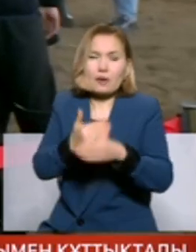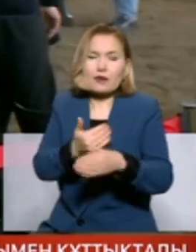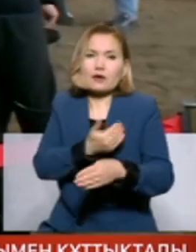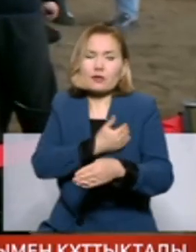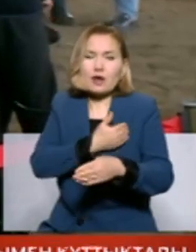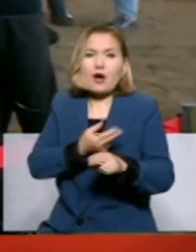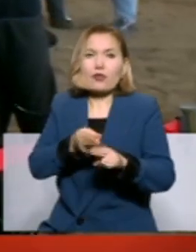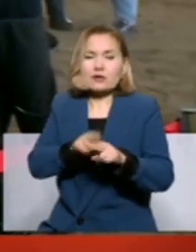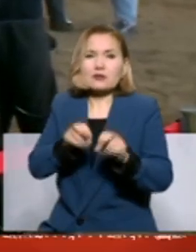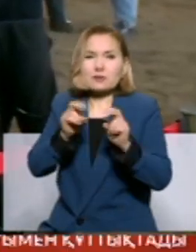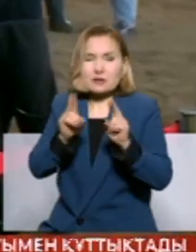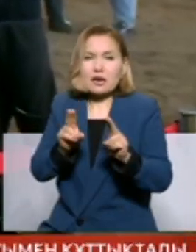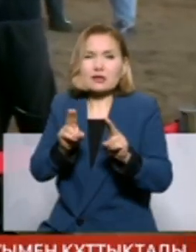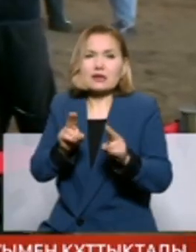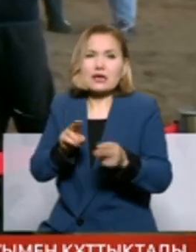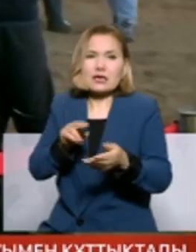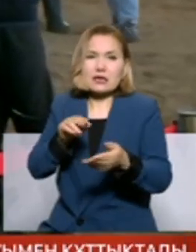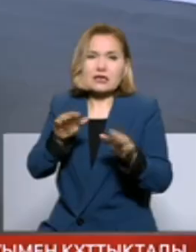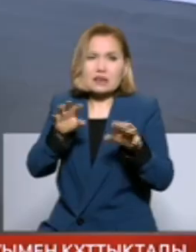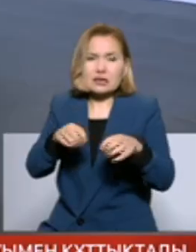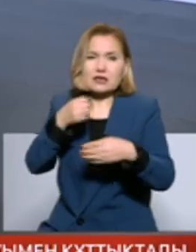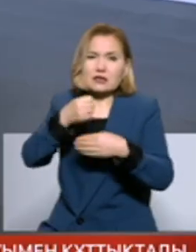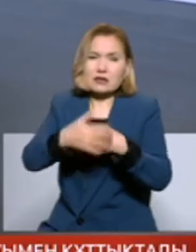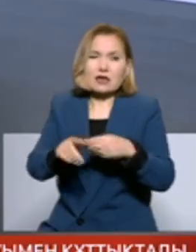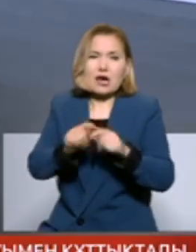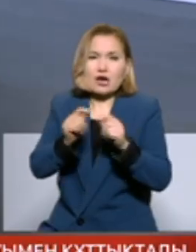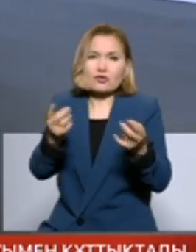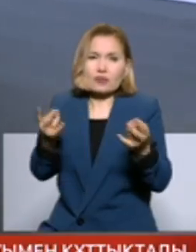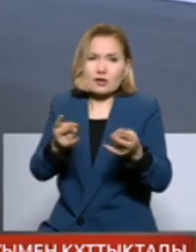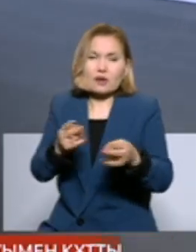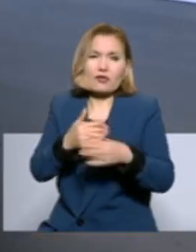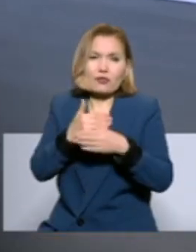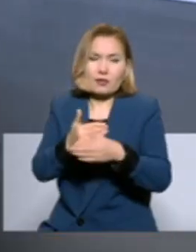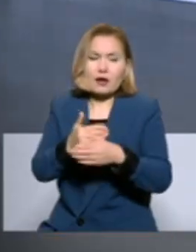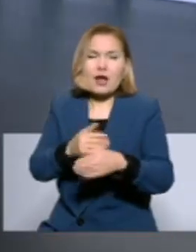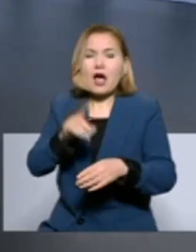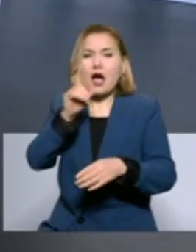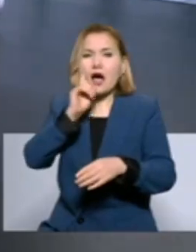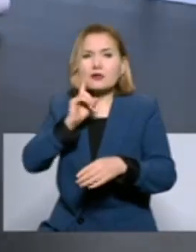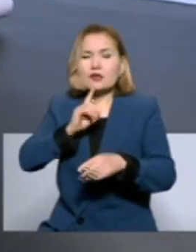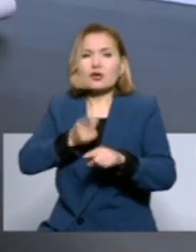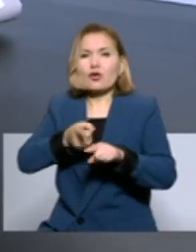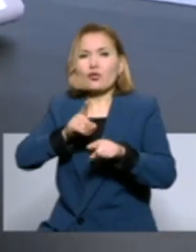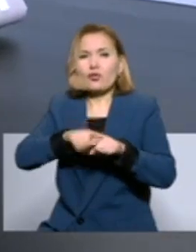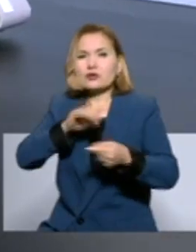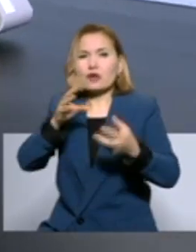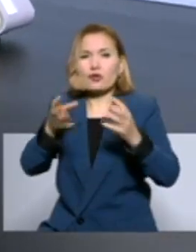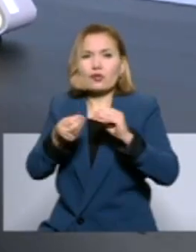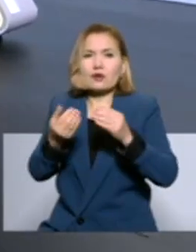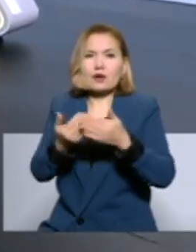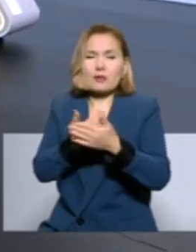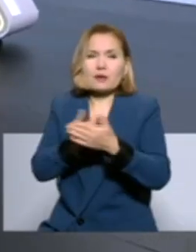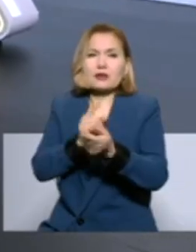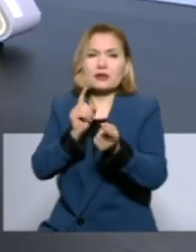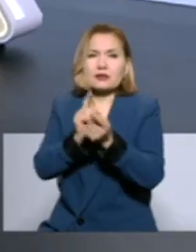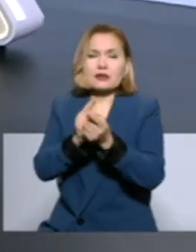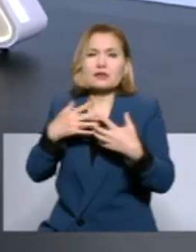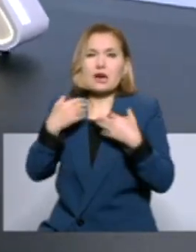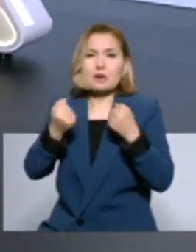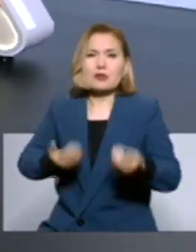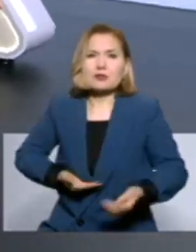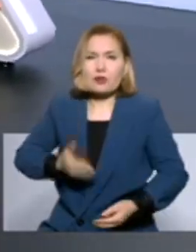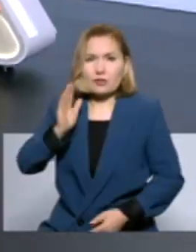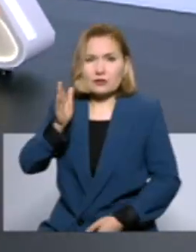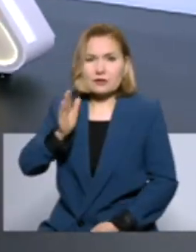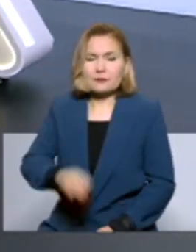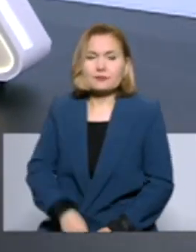питомник ашылып, сондай қолдау болатын болса. Әзірге осы, келесі ақпарат топтамасы 20:00-де эфирде жүздескенше.